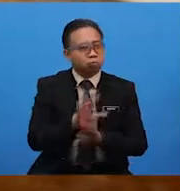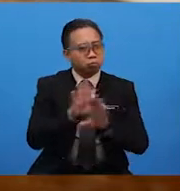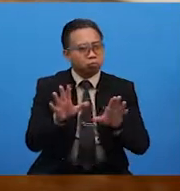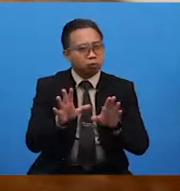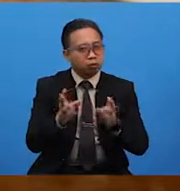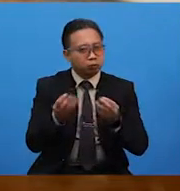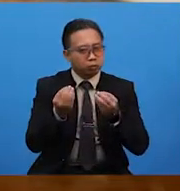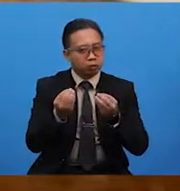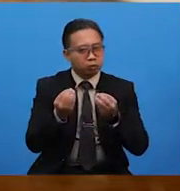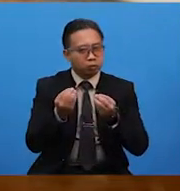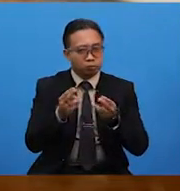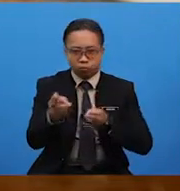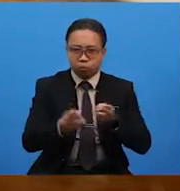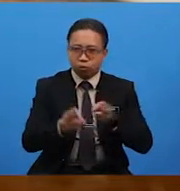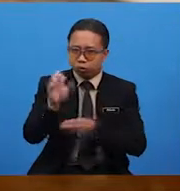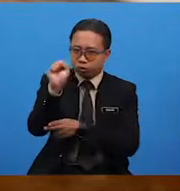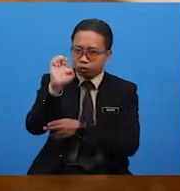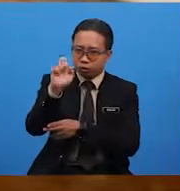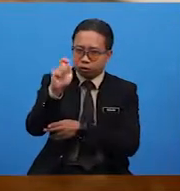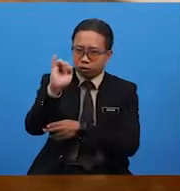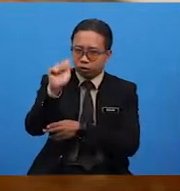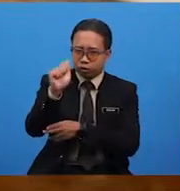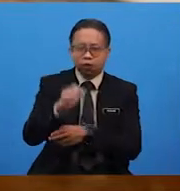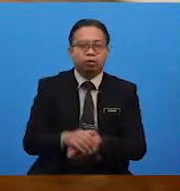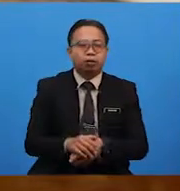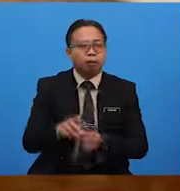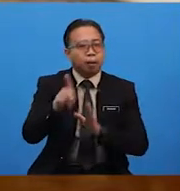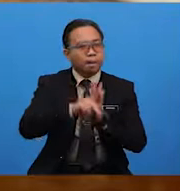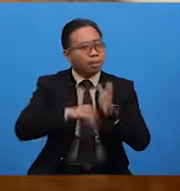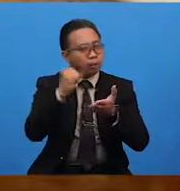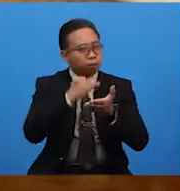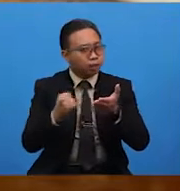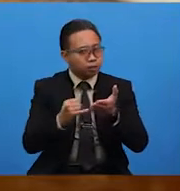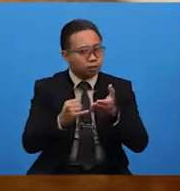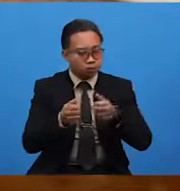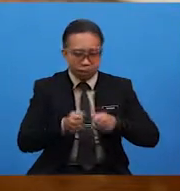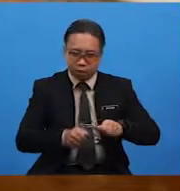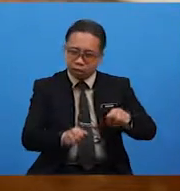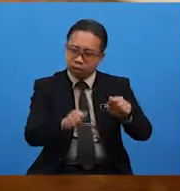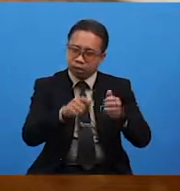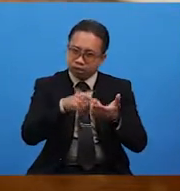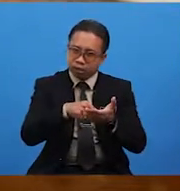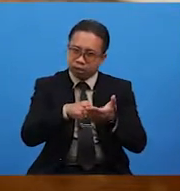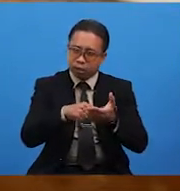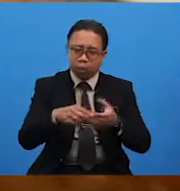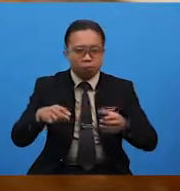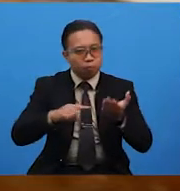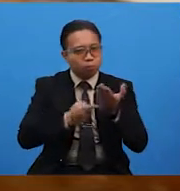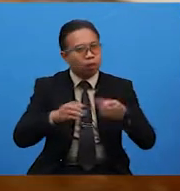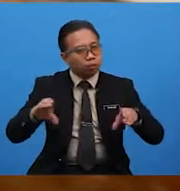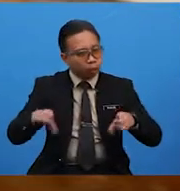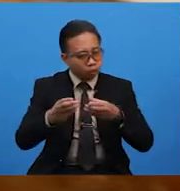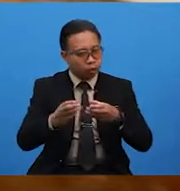dengan tindakan urus Setia pameran helm itu make pelukis aliran ini mulai mura langkah dengan cara